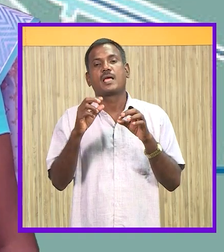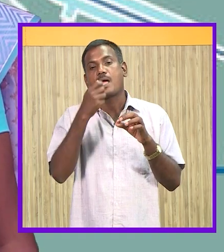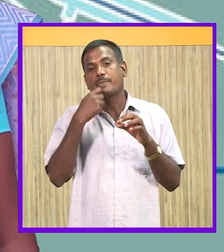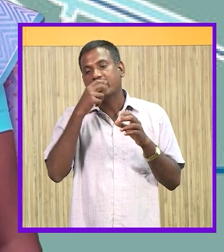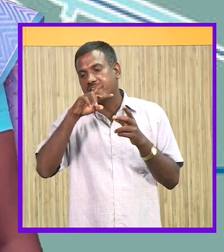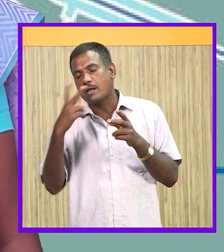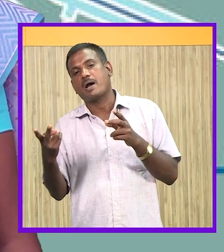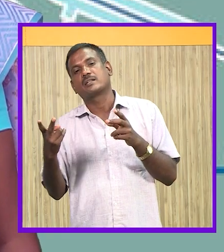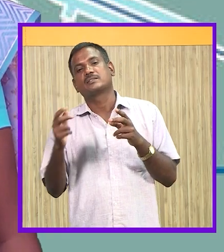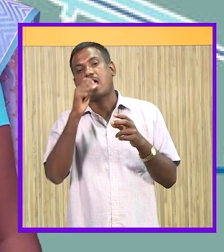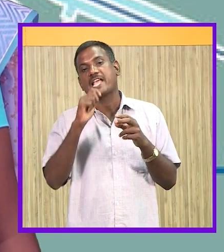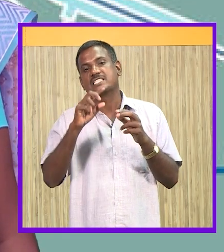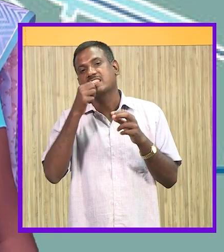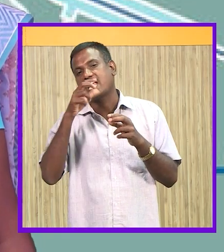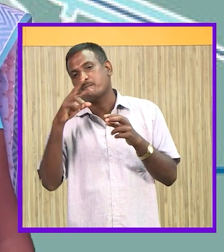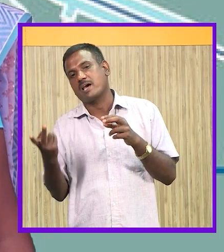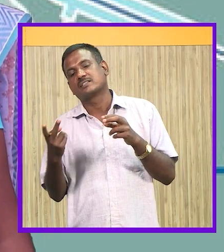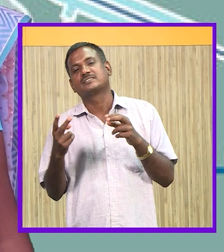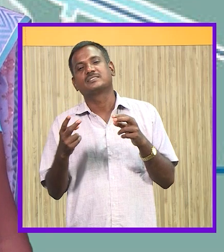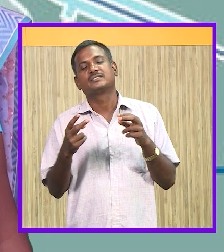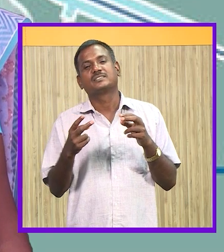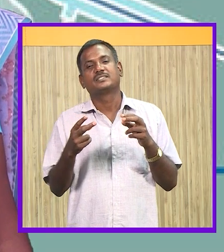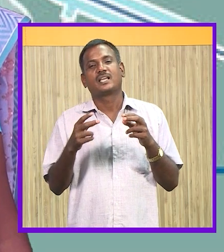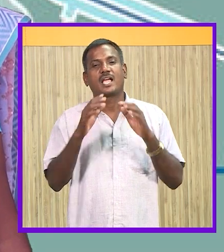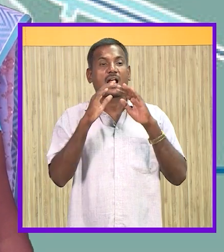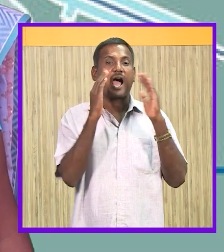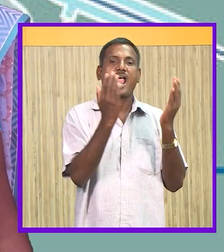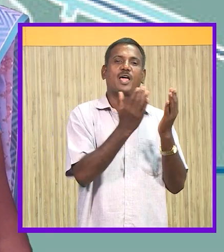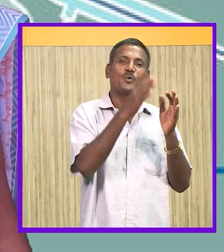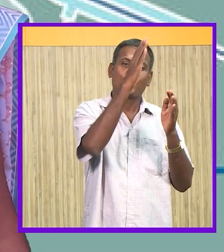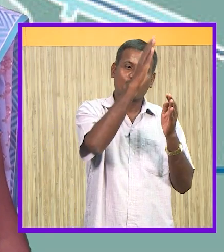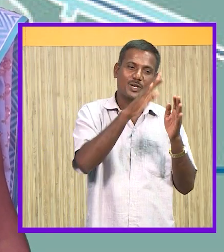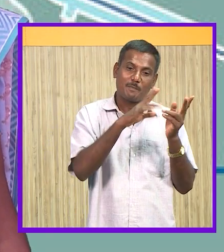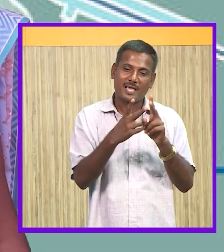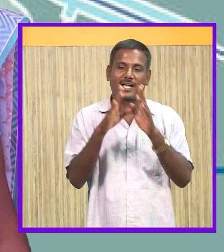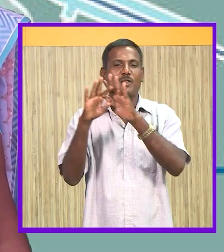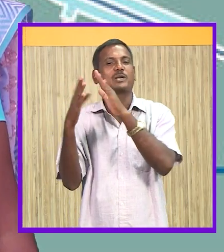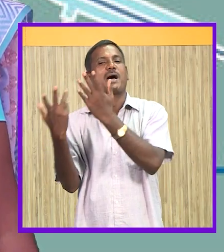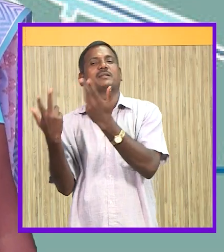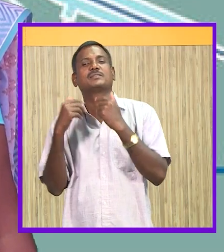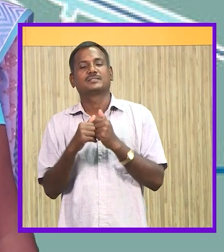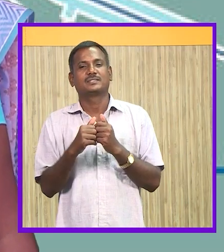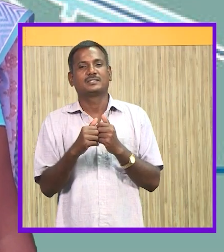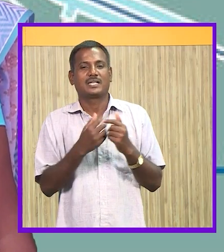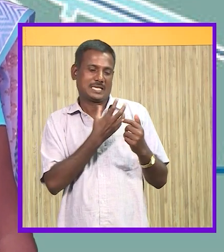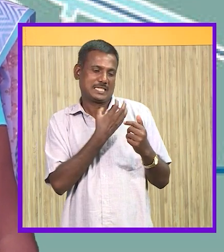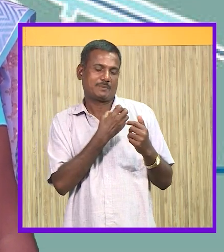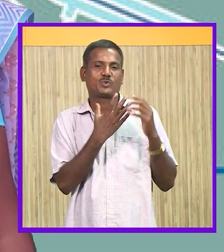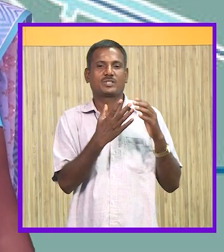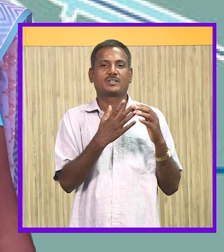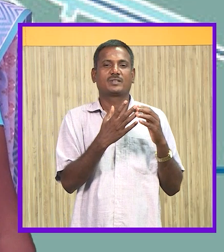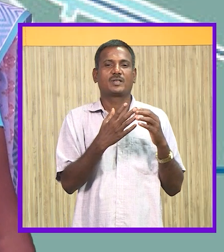பனிக்கட்டி நீராக மாறுதல். அடுத்ததாக கால ஒழுங்கு மாற்றம் மற்றும் கால ஒழுங்கற்ற மாற்றம். இதயம்